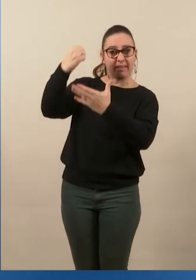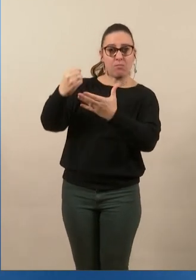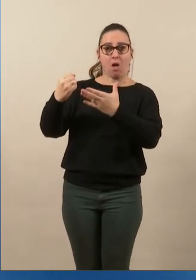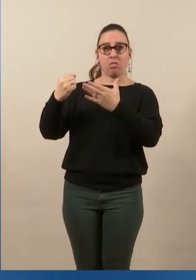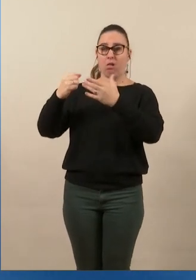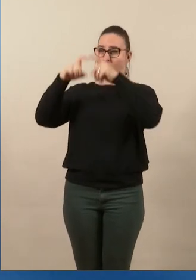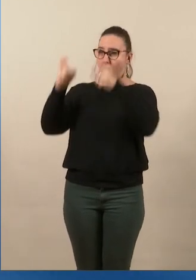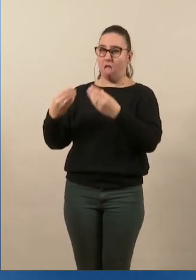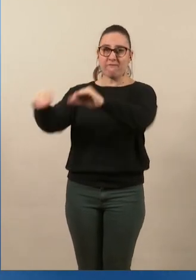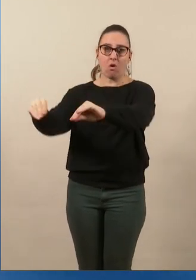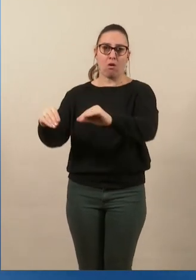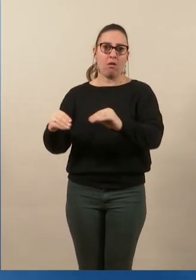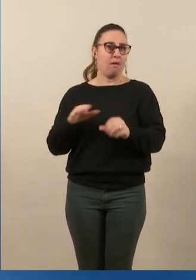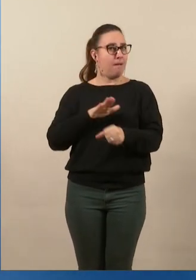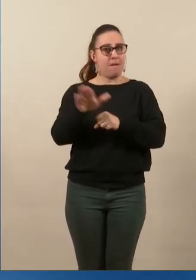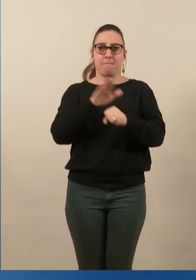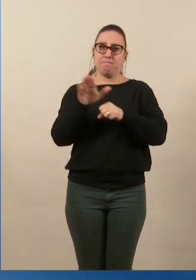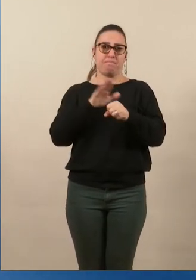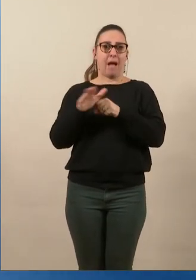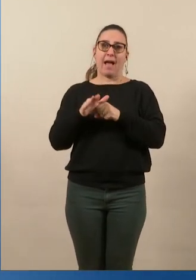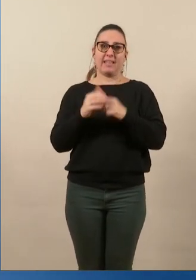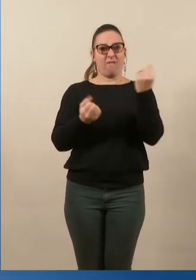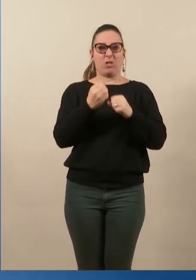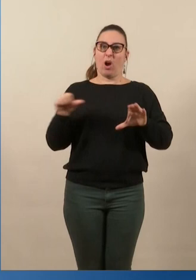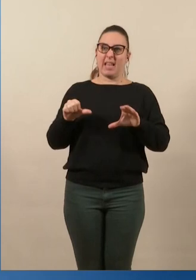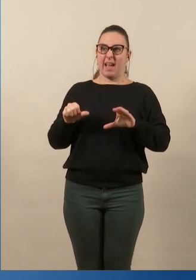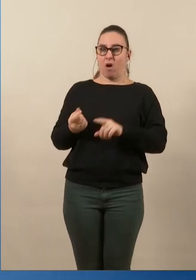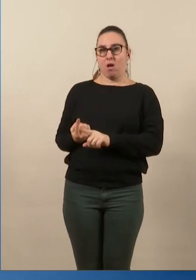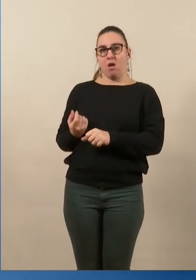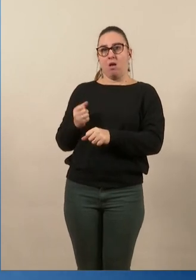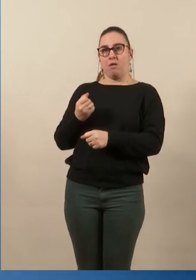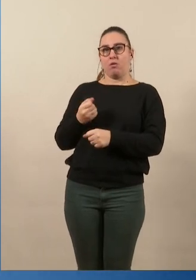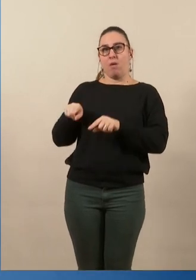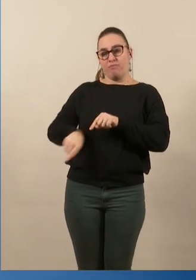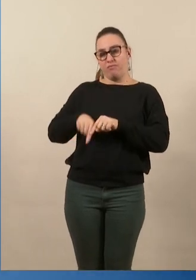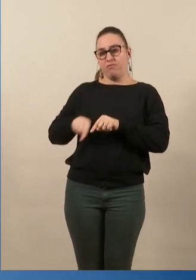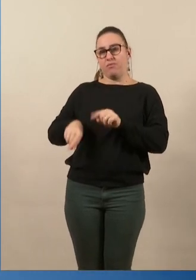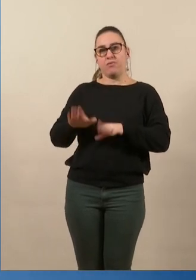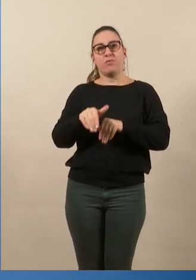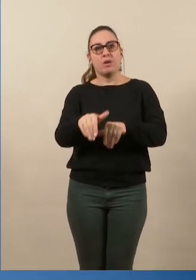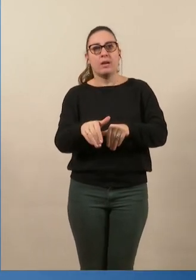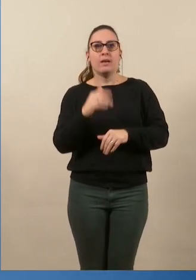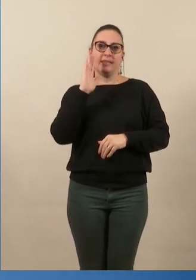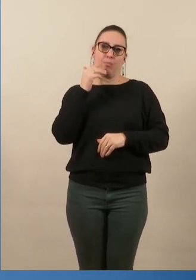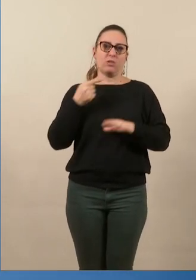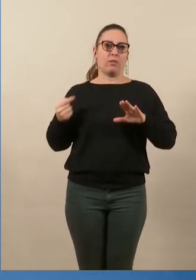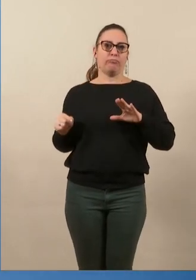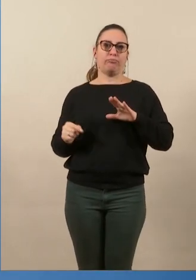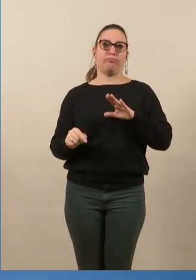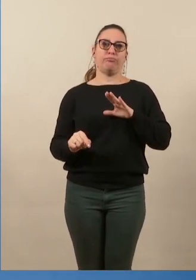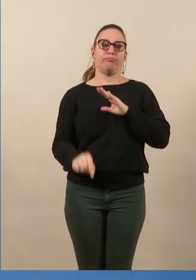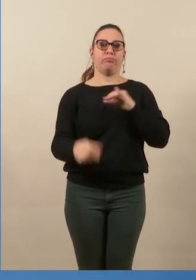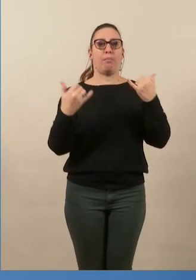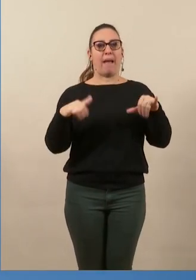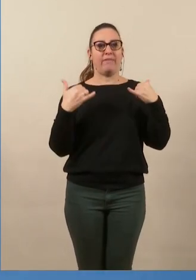non n'ont pas suffit à colmater la fuite du réservoir vous avez donc et allez donc continuer de creuser la dette jusqu'au bout